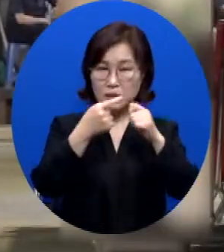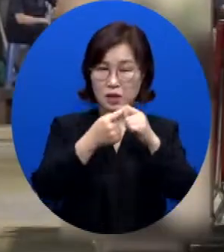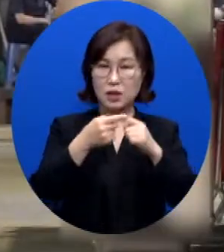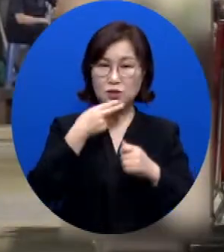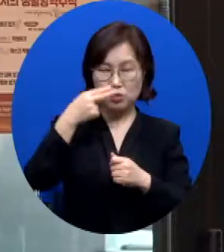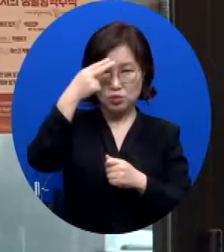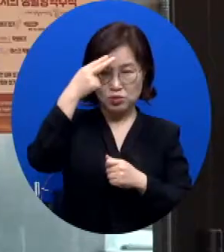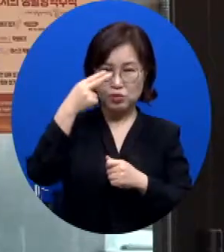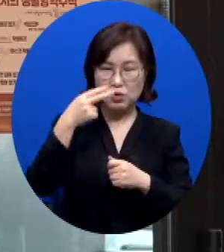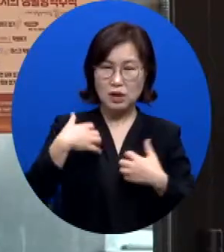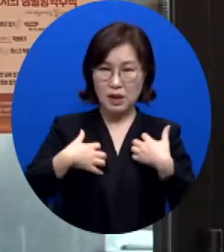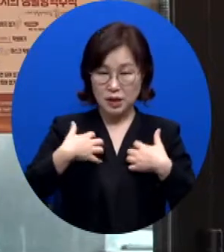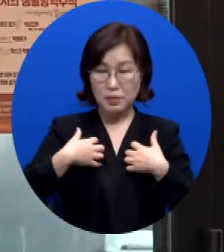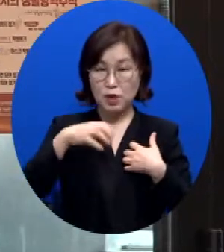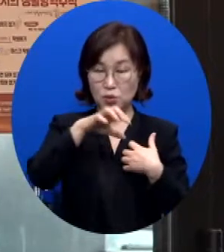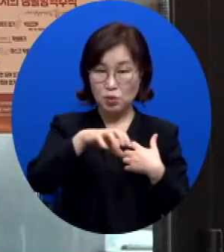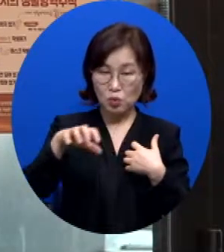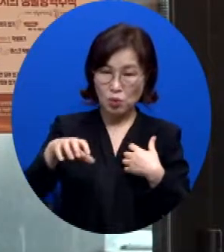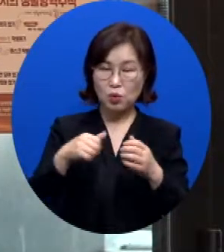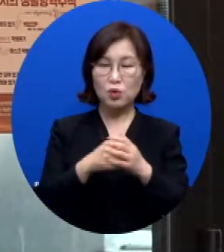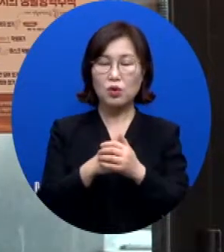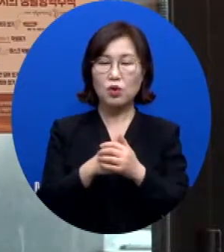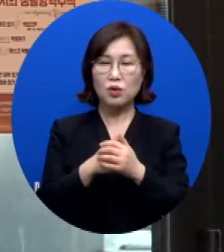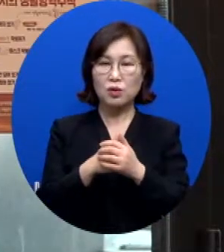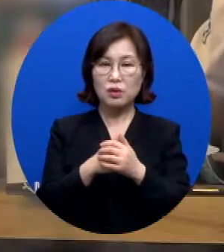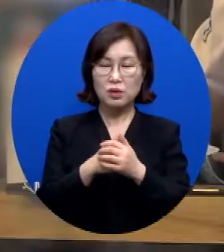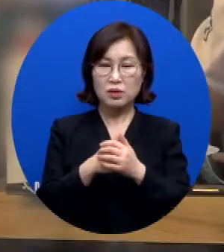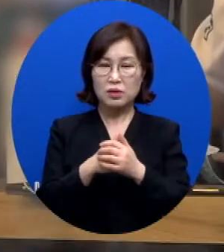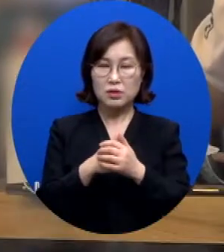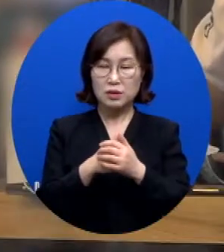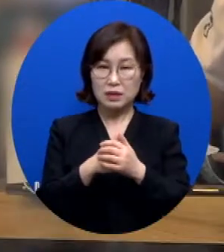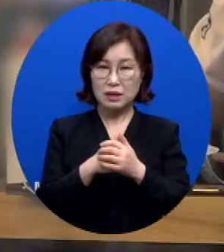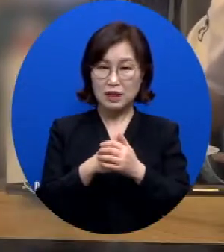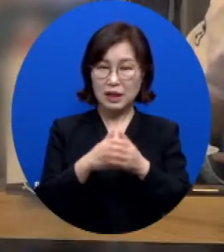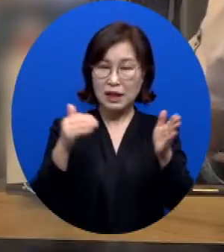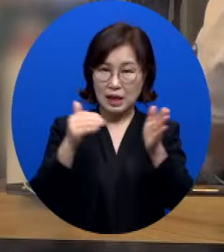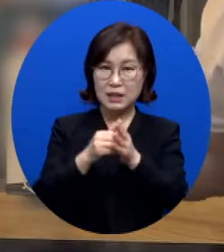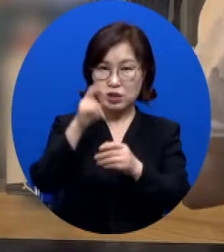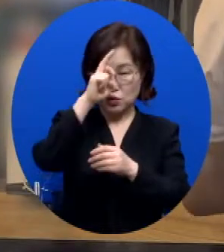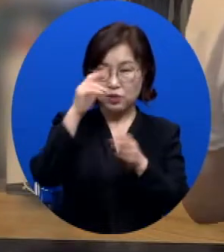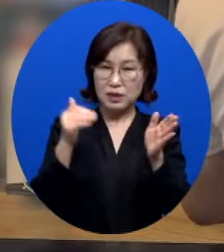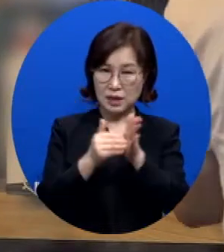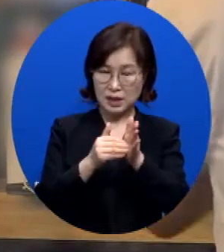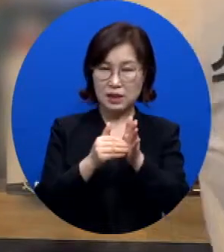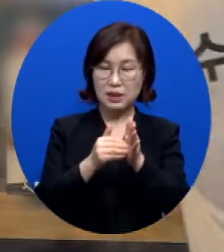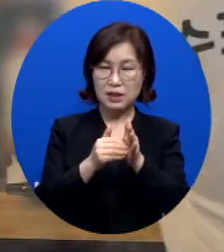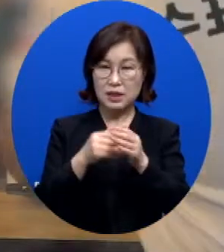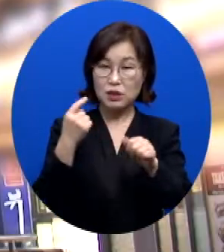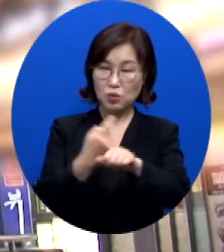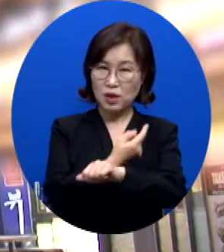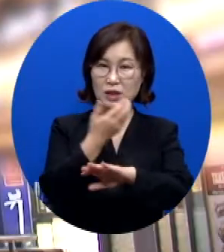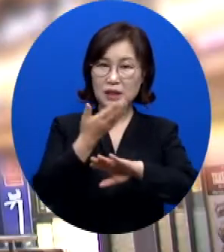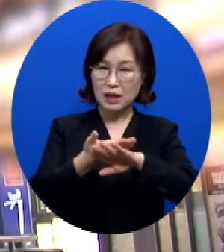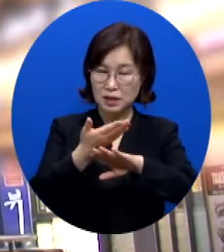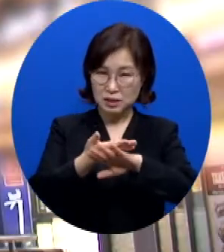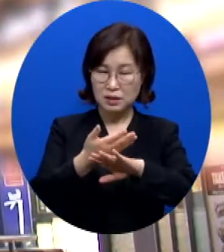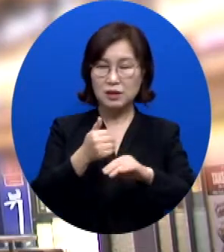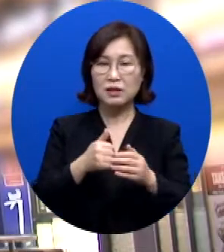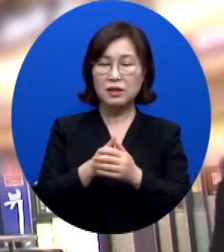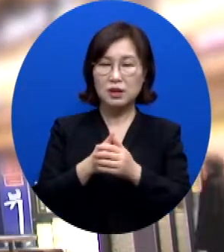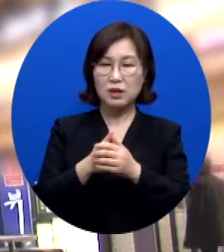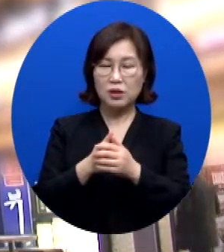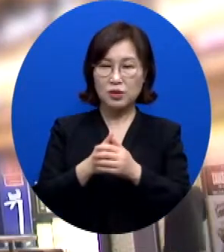유흥시설과 실내 체육시설 등 감염 위험이 높은 일부 시설은 백신 접종 완료자나 PCR 진단검사